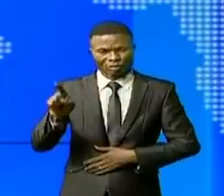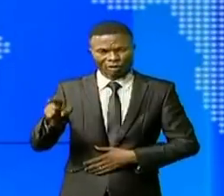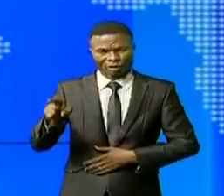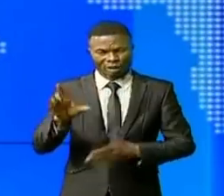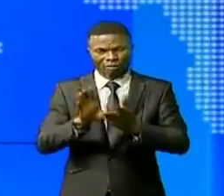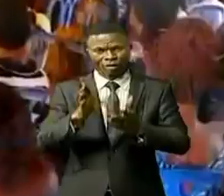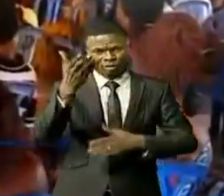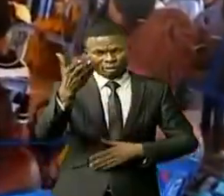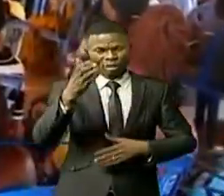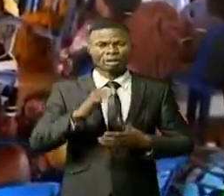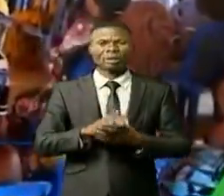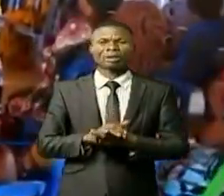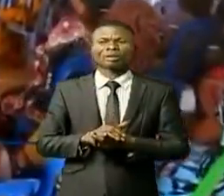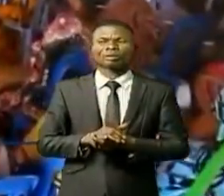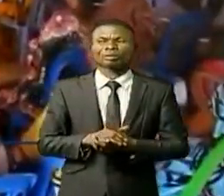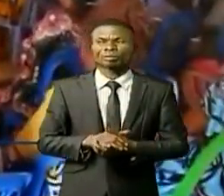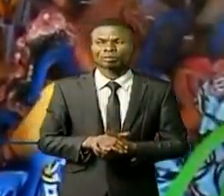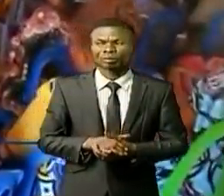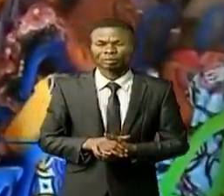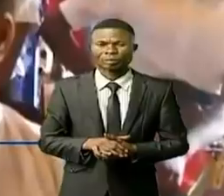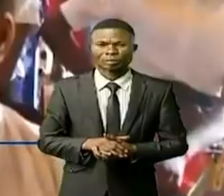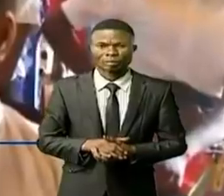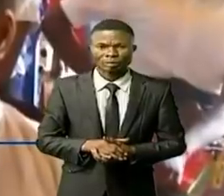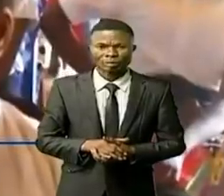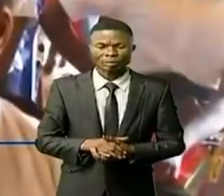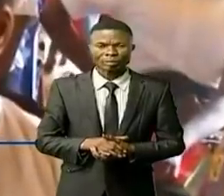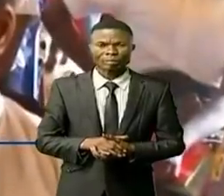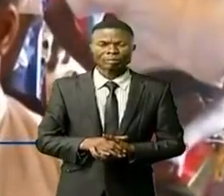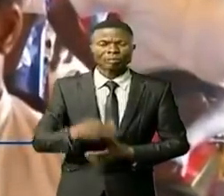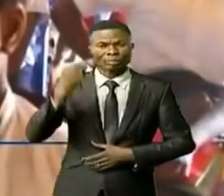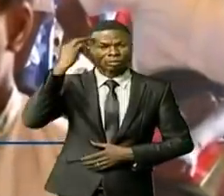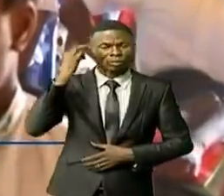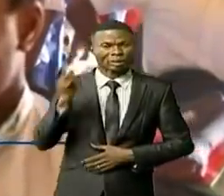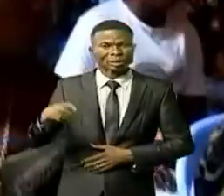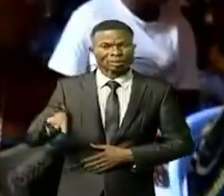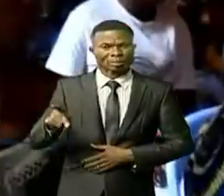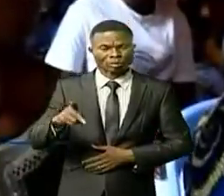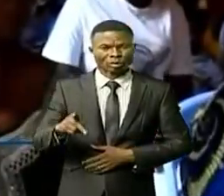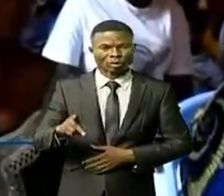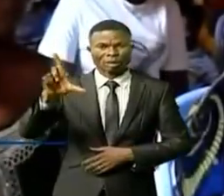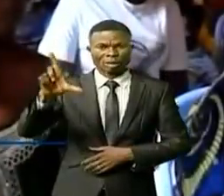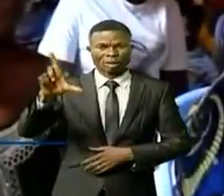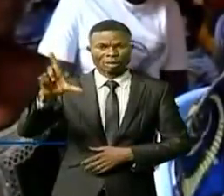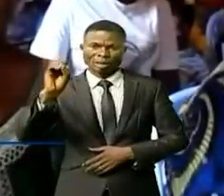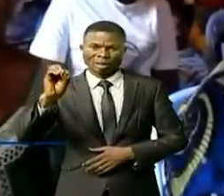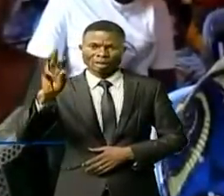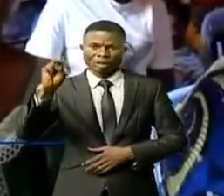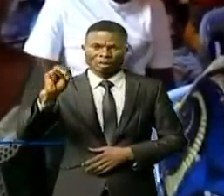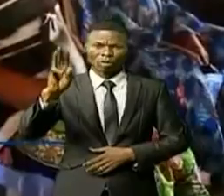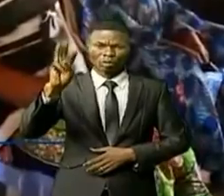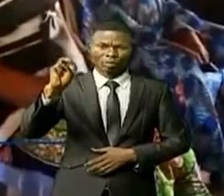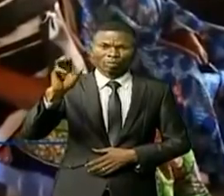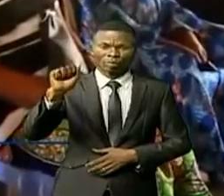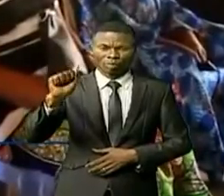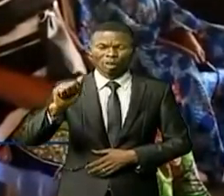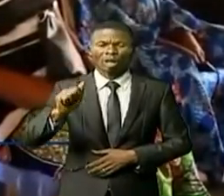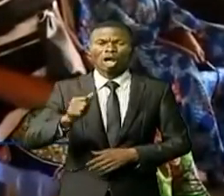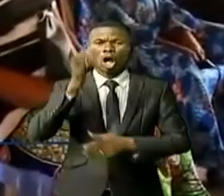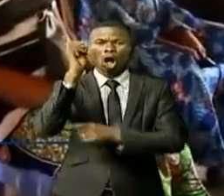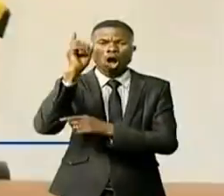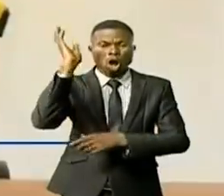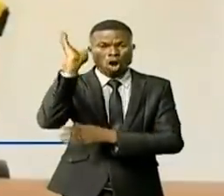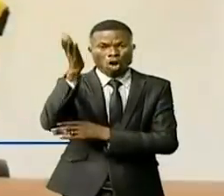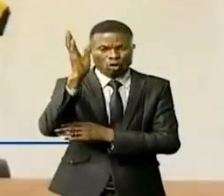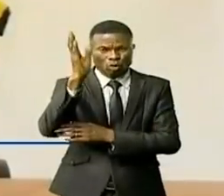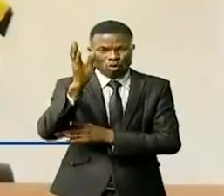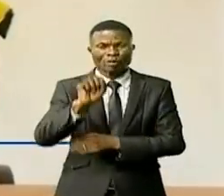province. La salle Ubuntu du gouvernement provincial de Lomami a servi de cadre à cette conférence débat dirigée par Madame